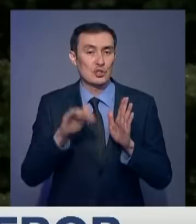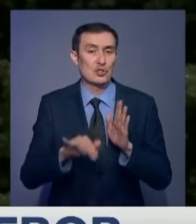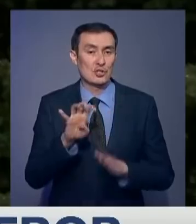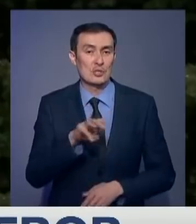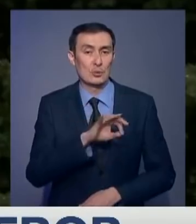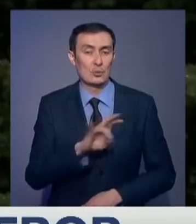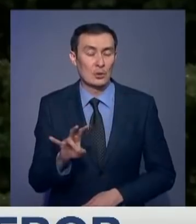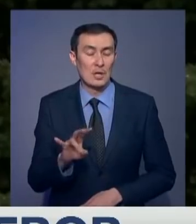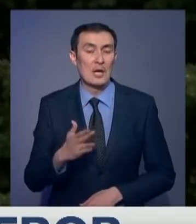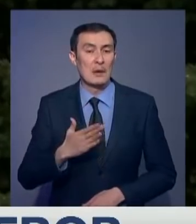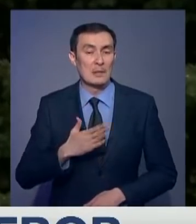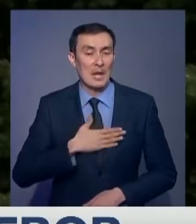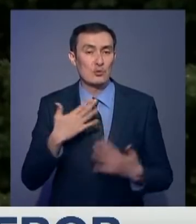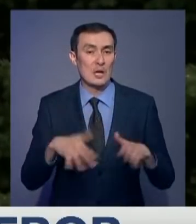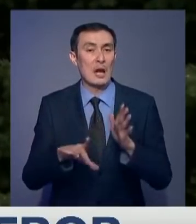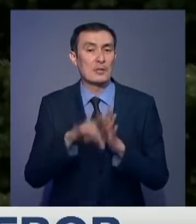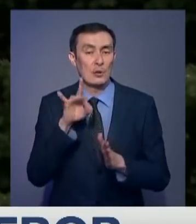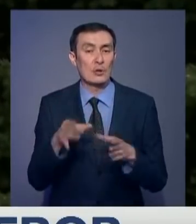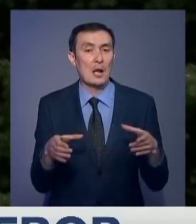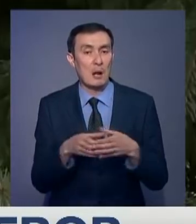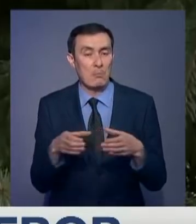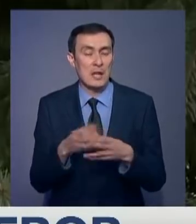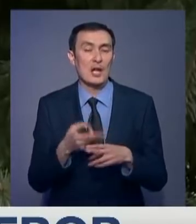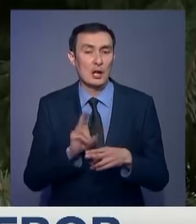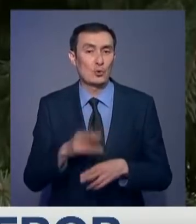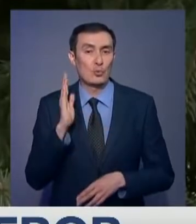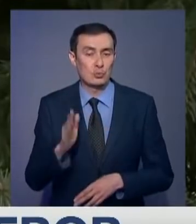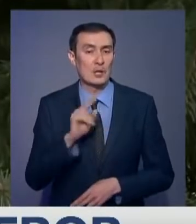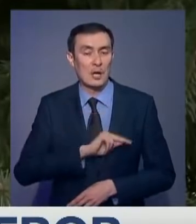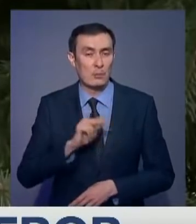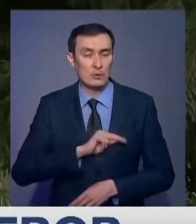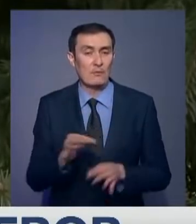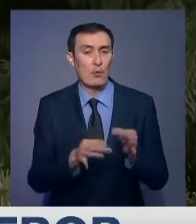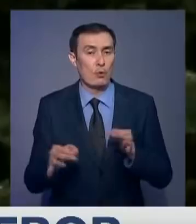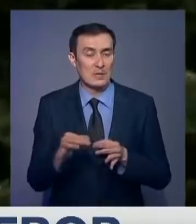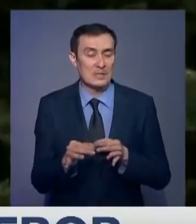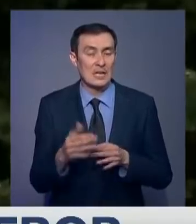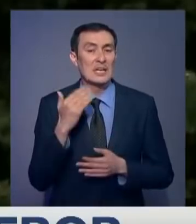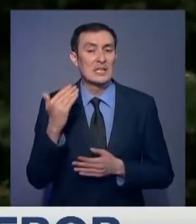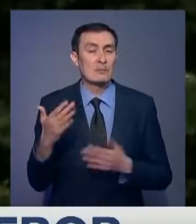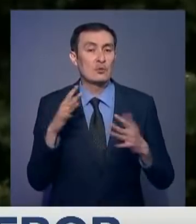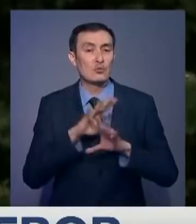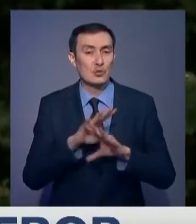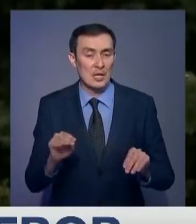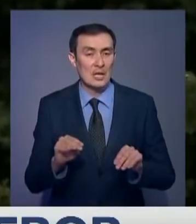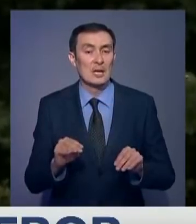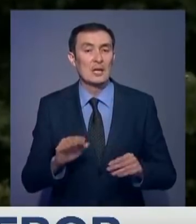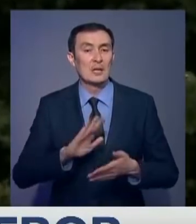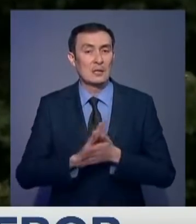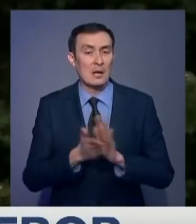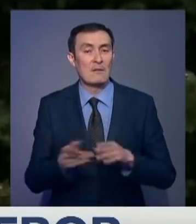6400 тонн. Нами уже определен оператор, который будет работать по области. Ими уже составлены договора